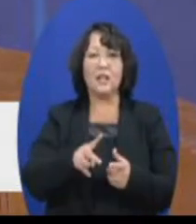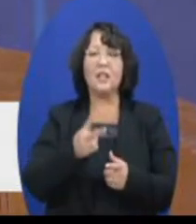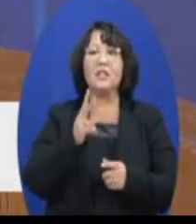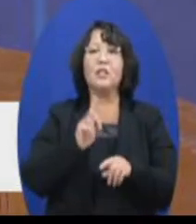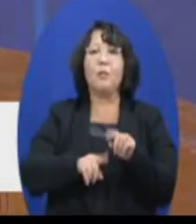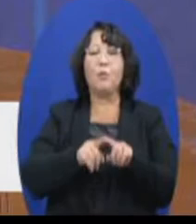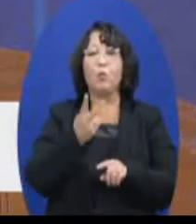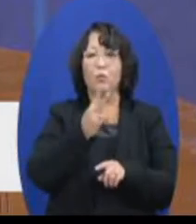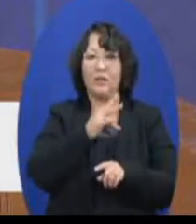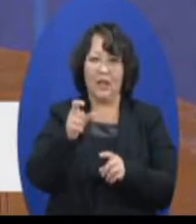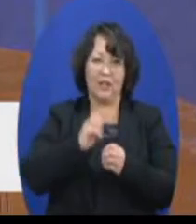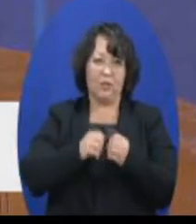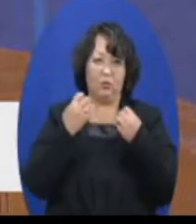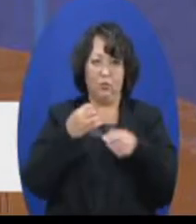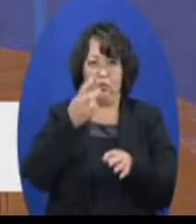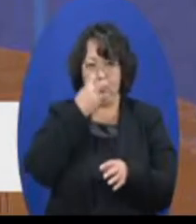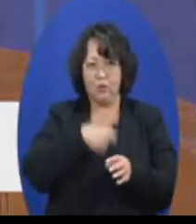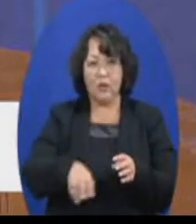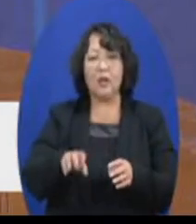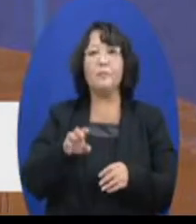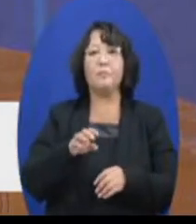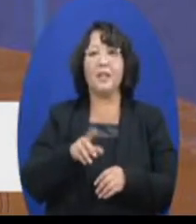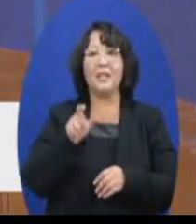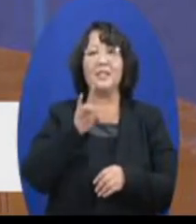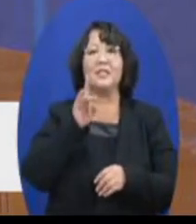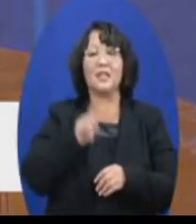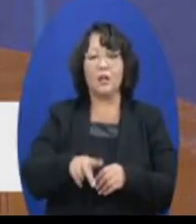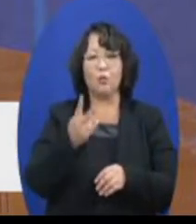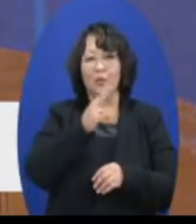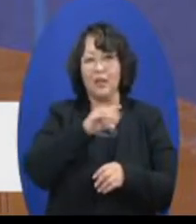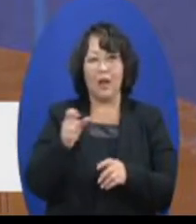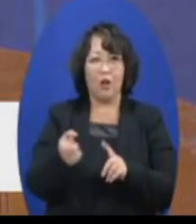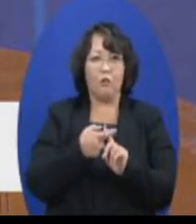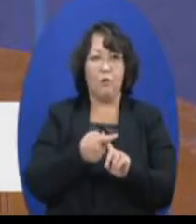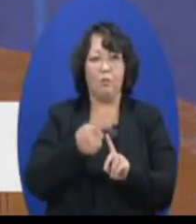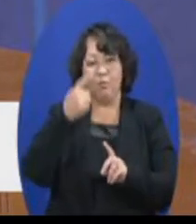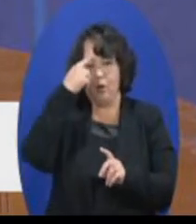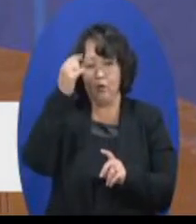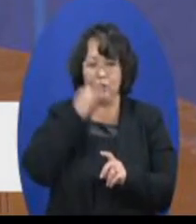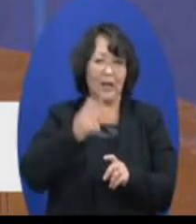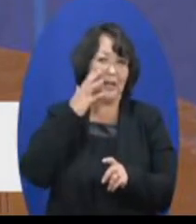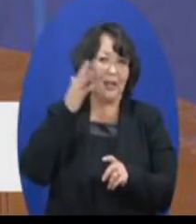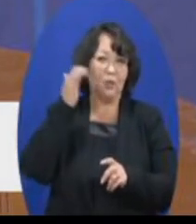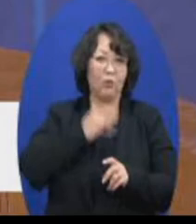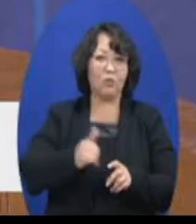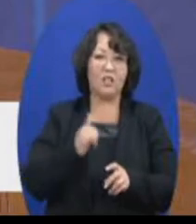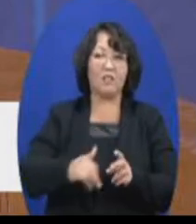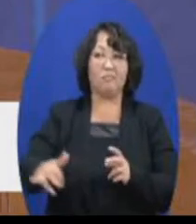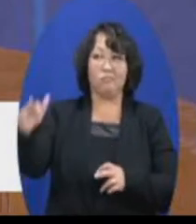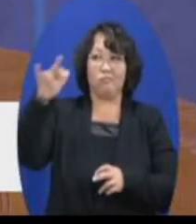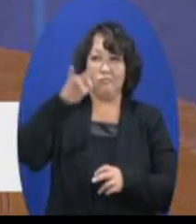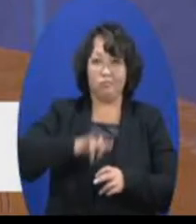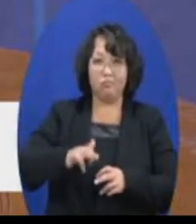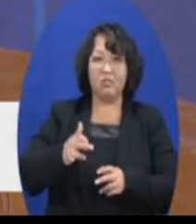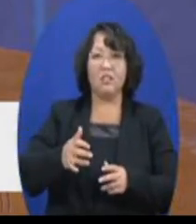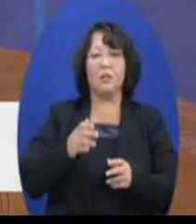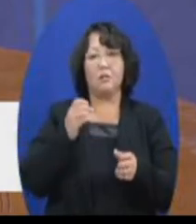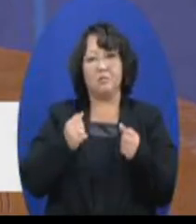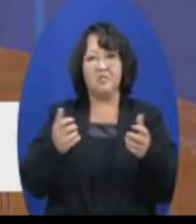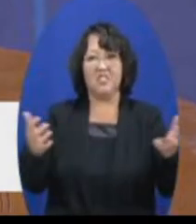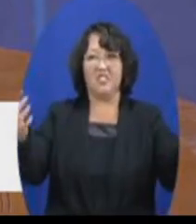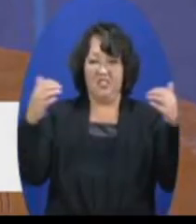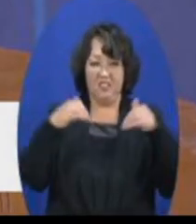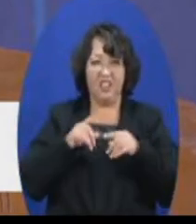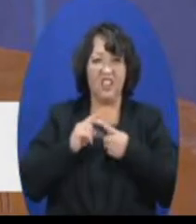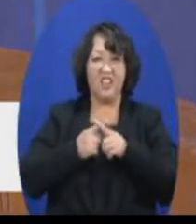байгаа. За 12 дахь эрсдлийн үнэлгээгээр Монгол улсад гаднаас тээвэрлэгдэж, зөөвөрлөгдөж орж ирэх магадлал бол